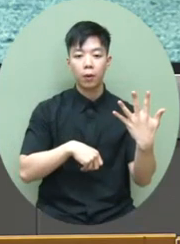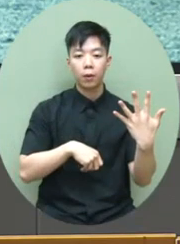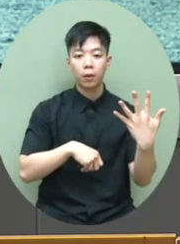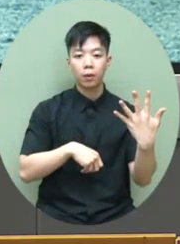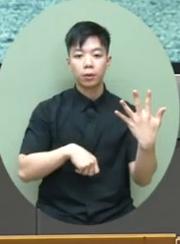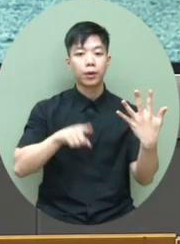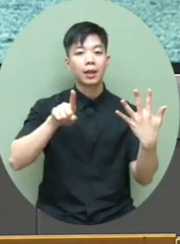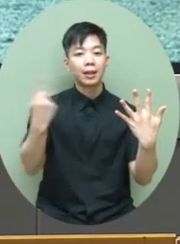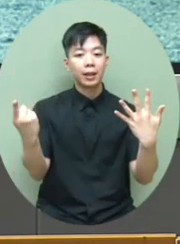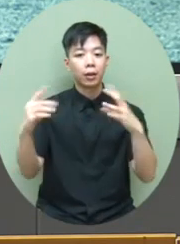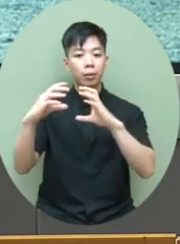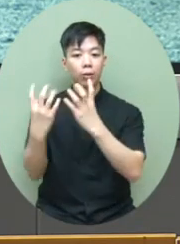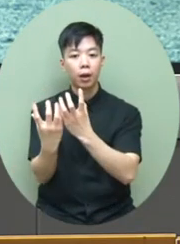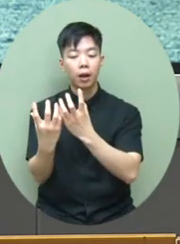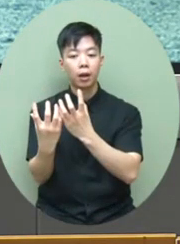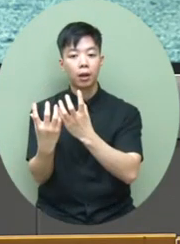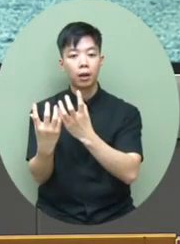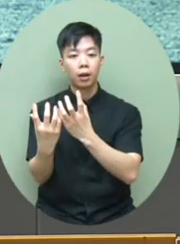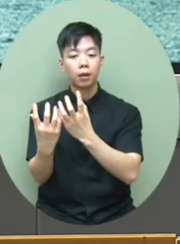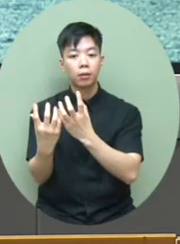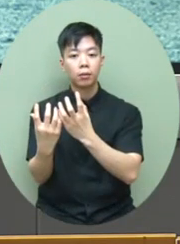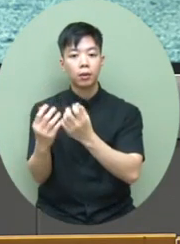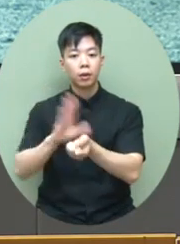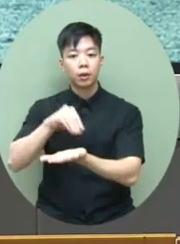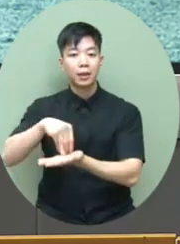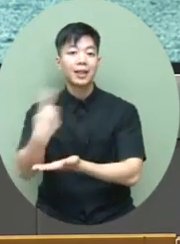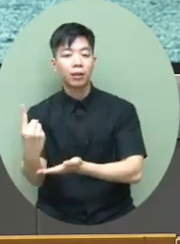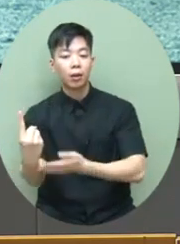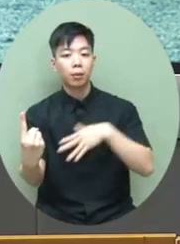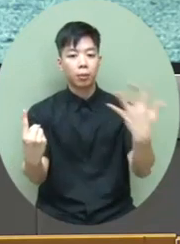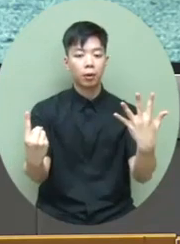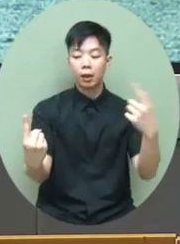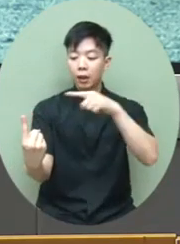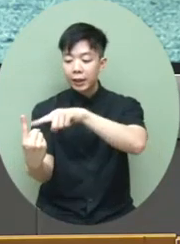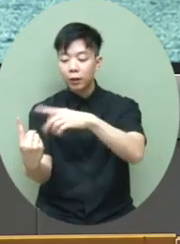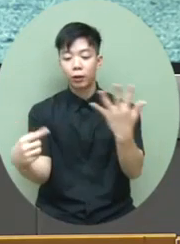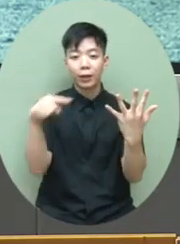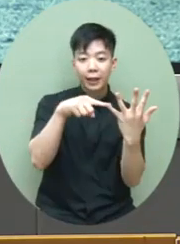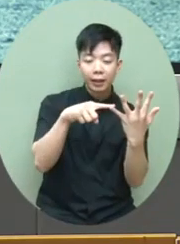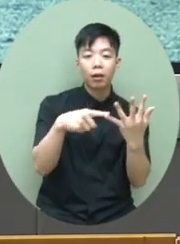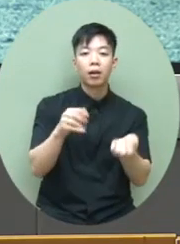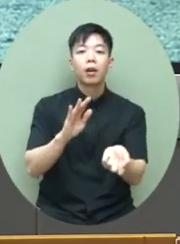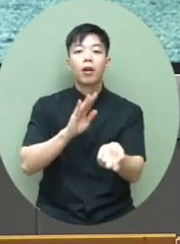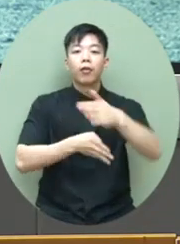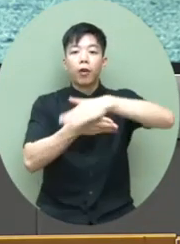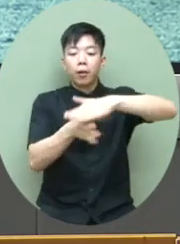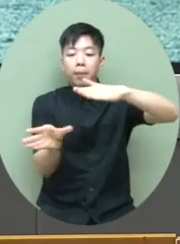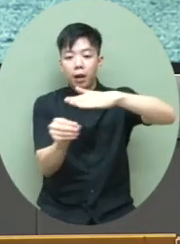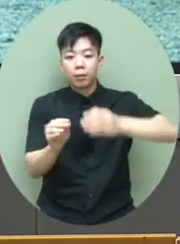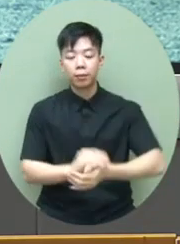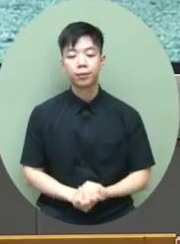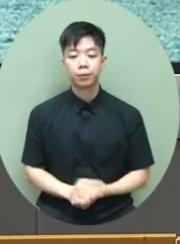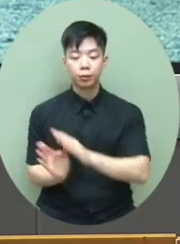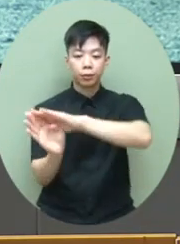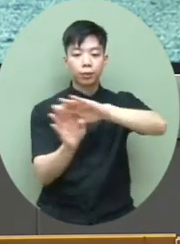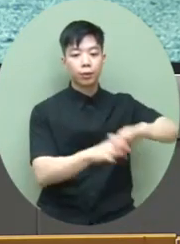班別的人士，就是 5Y 其中一個學生的同房啦，即是第六個個案啦。今天那三個個案都是分別